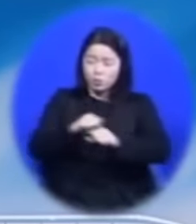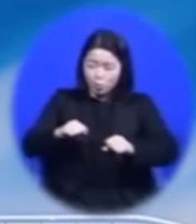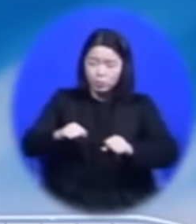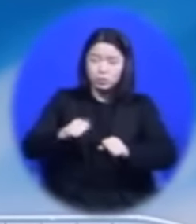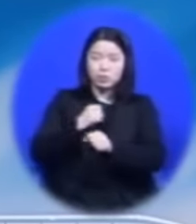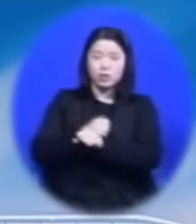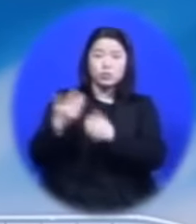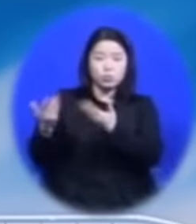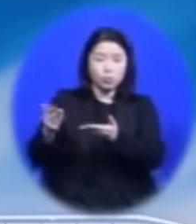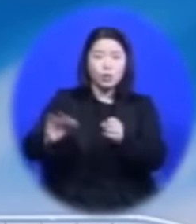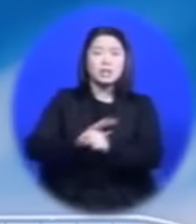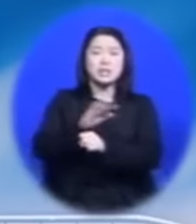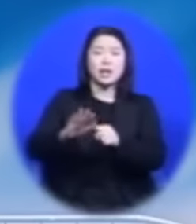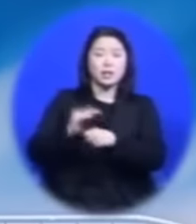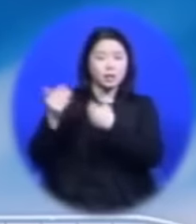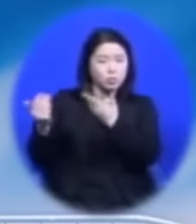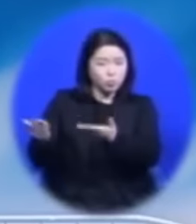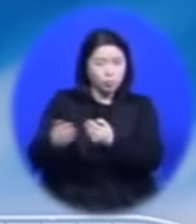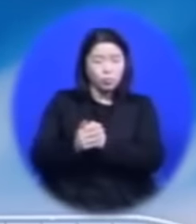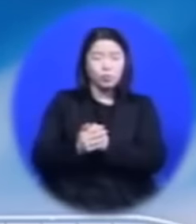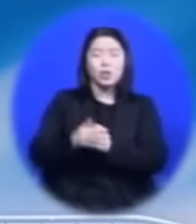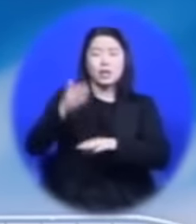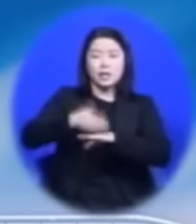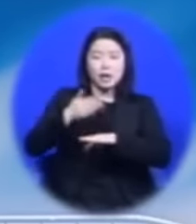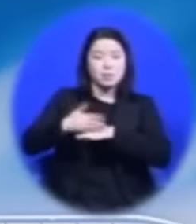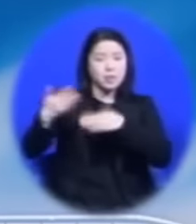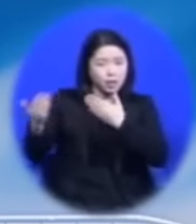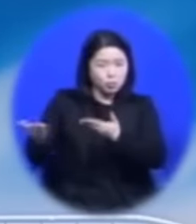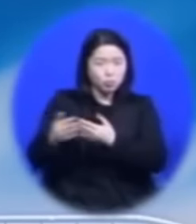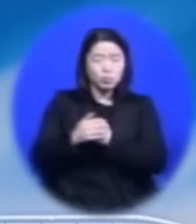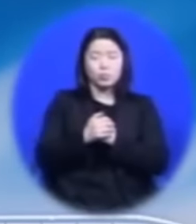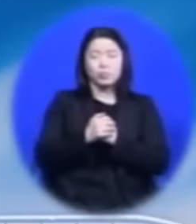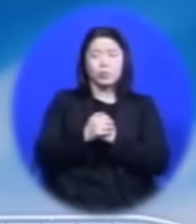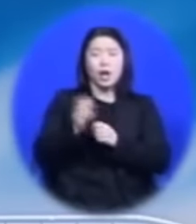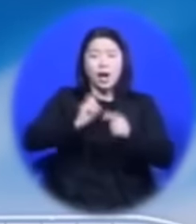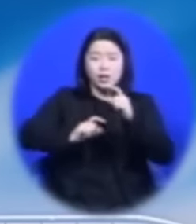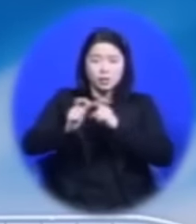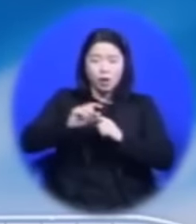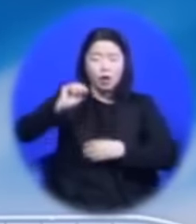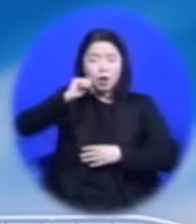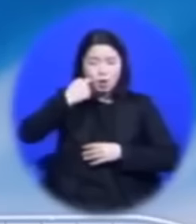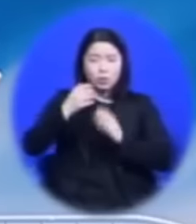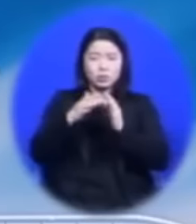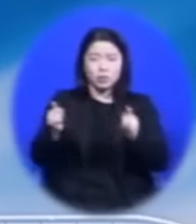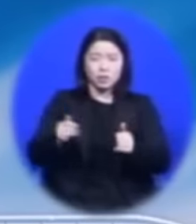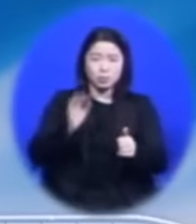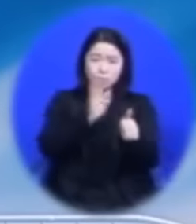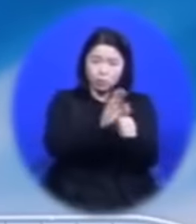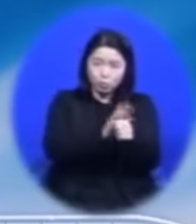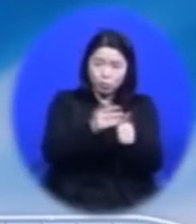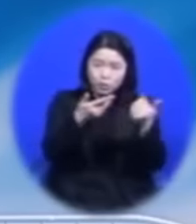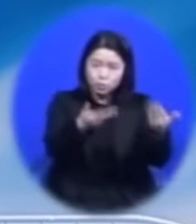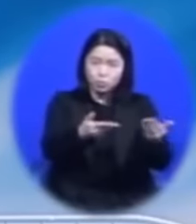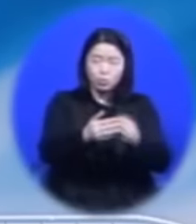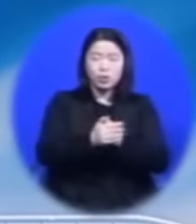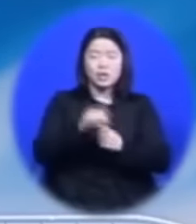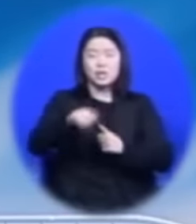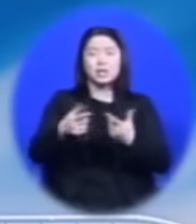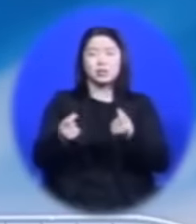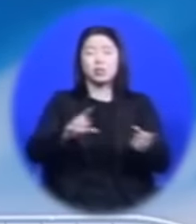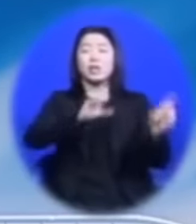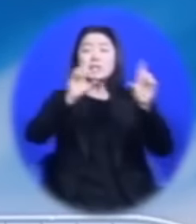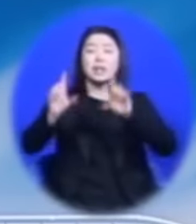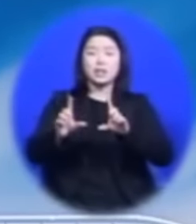사랑하고 그리고 감사하고 더 어려운 사람들을 도와주고 그렇게